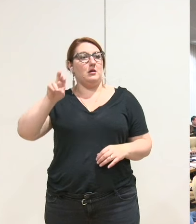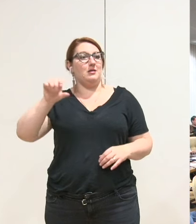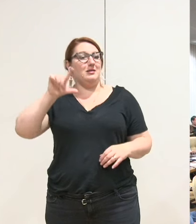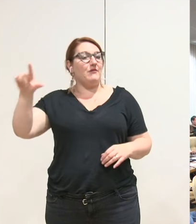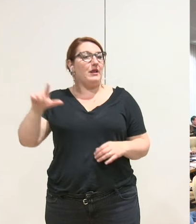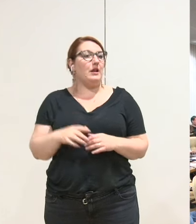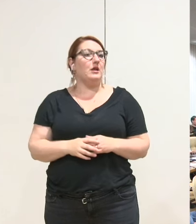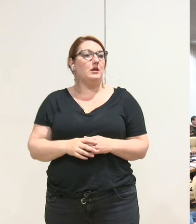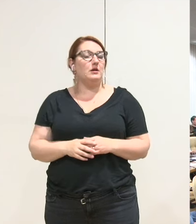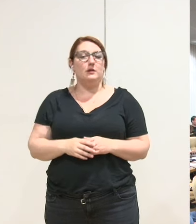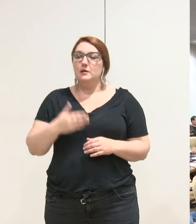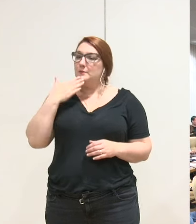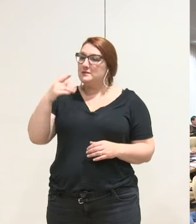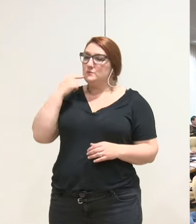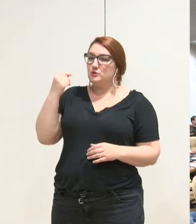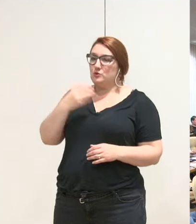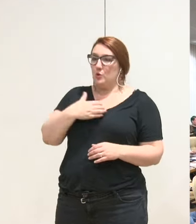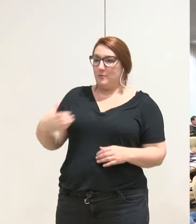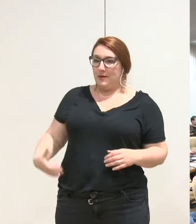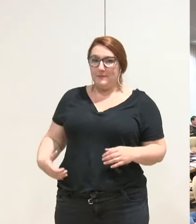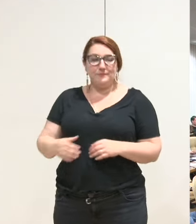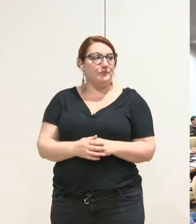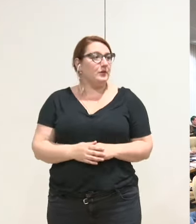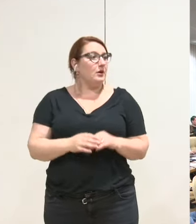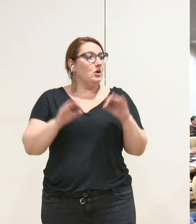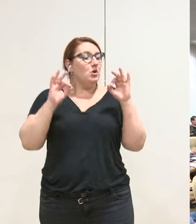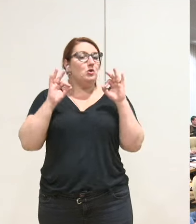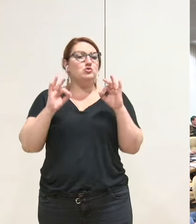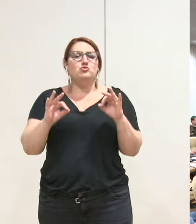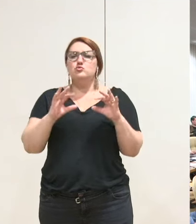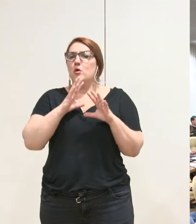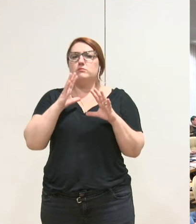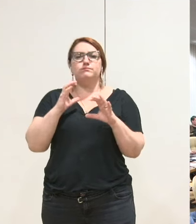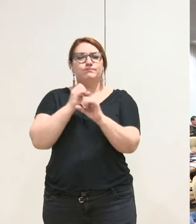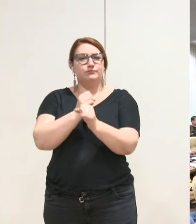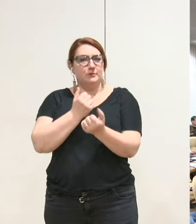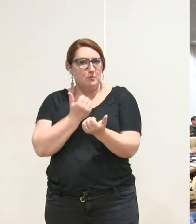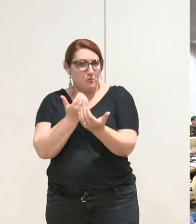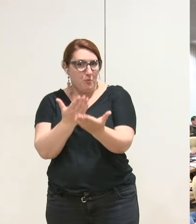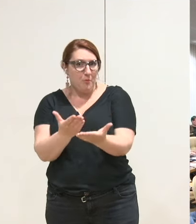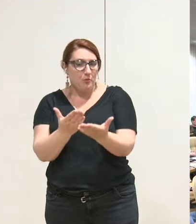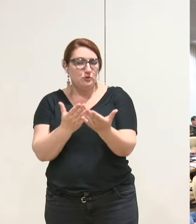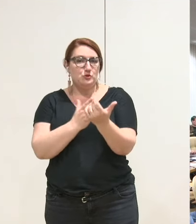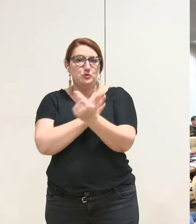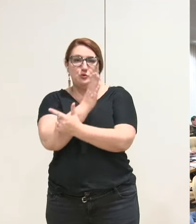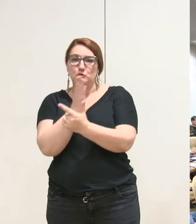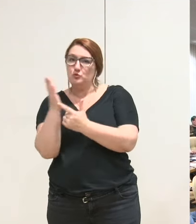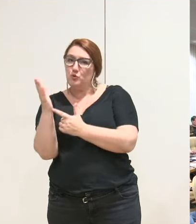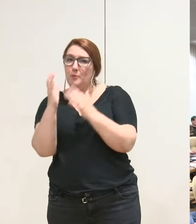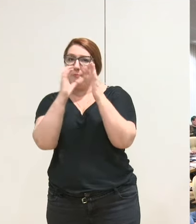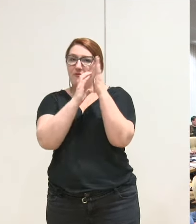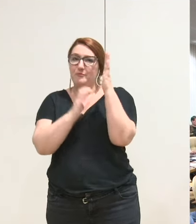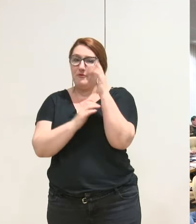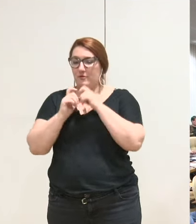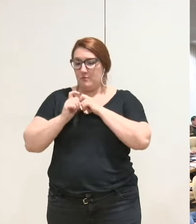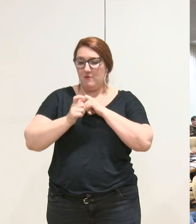Tavel merci Monsieur le Maire juste quelques petits mots je vous propose de présenter les les deux délibérations l'une après